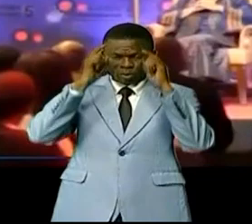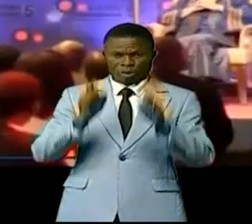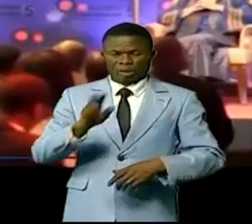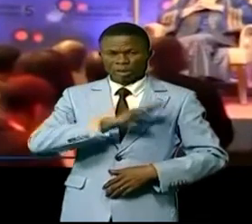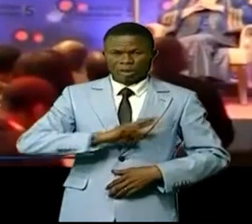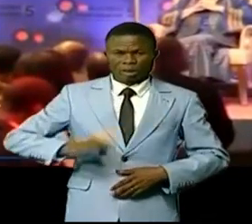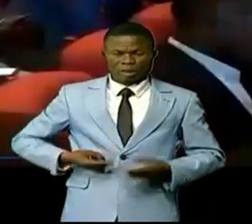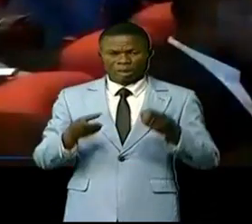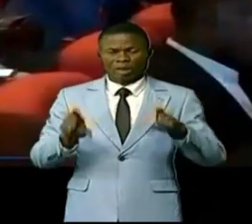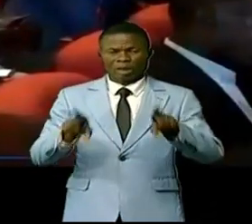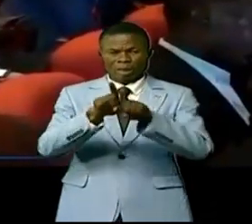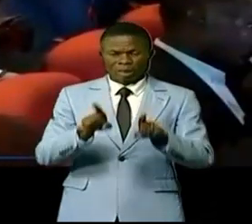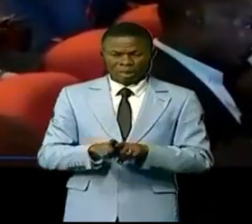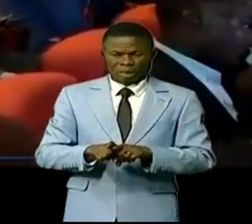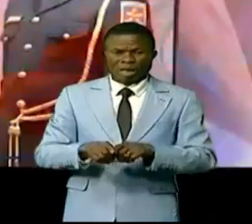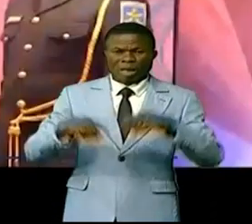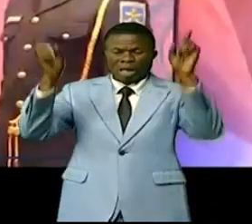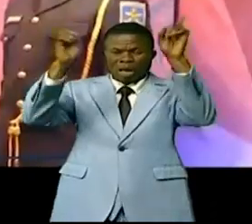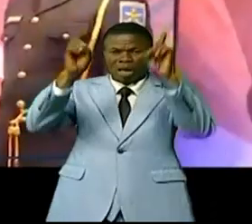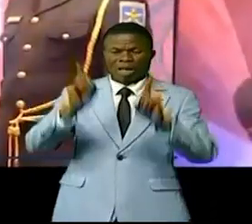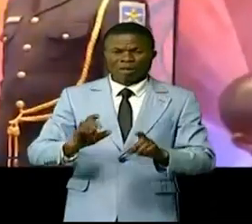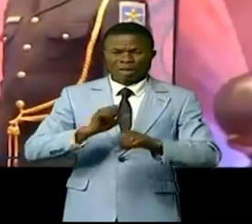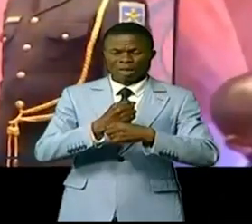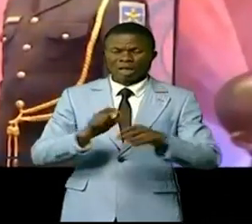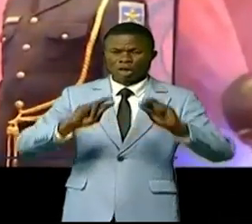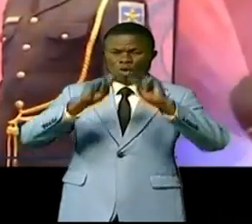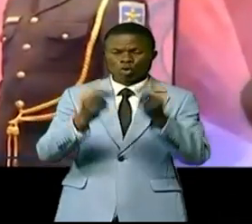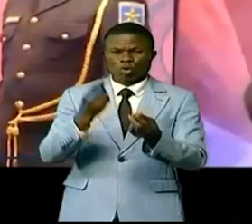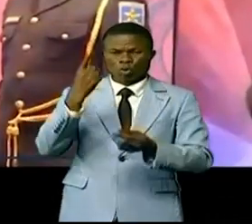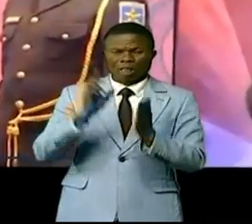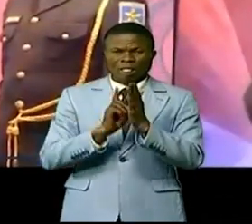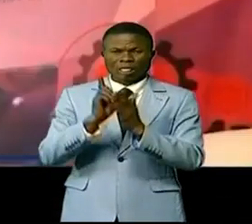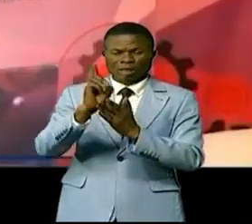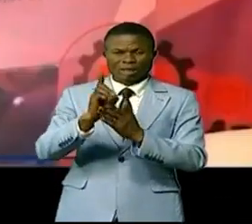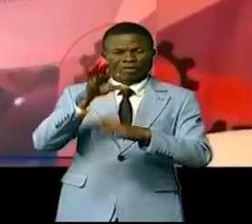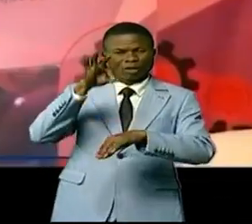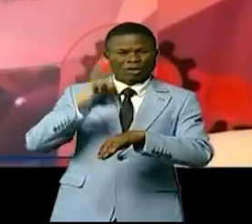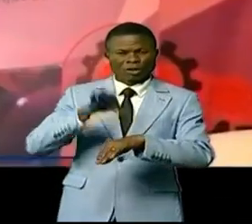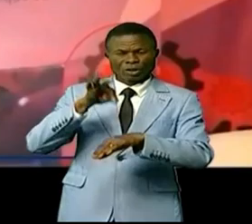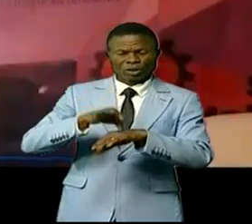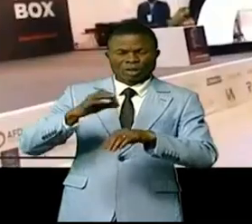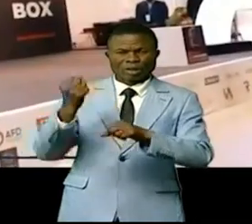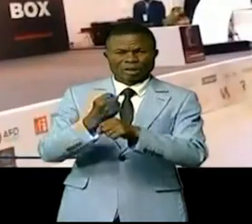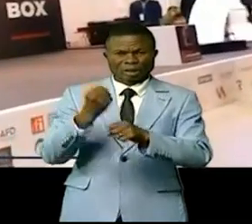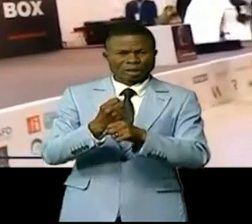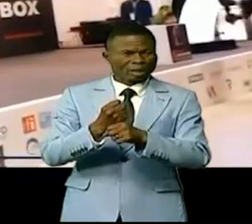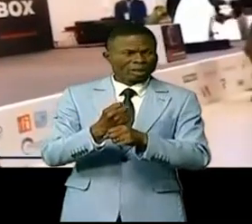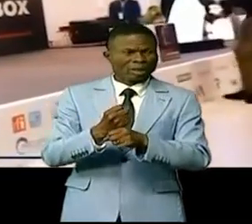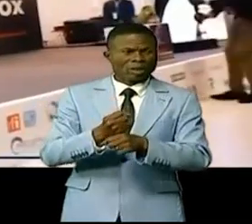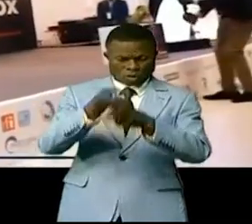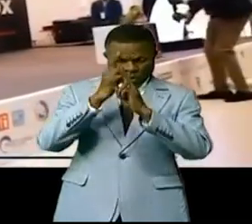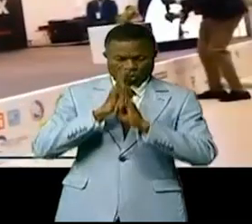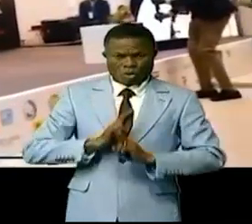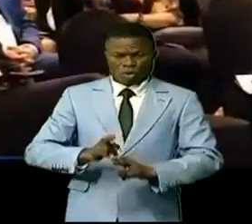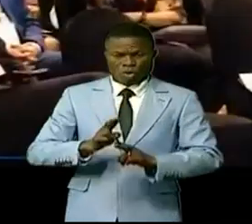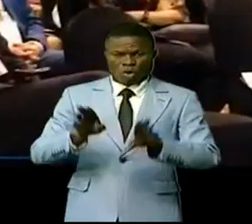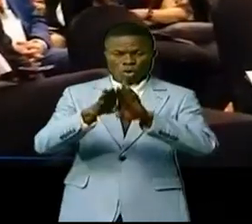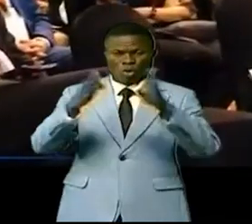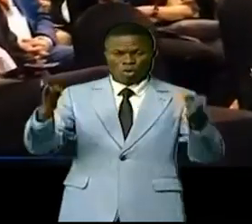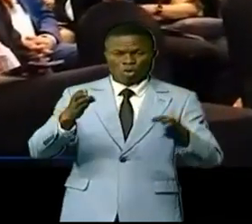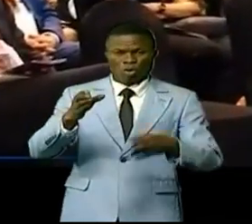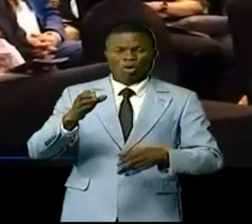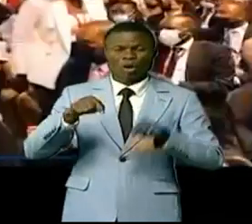de la sous-région afin de créer une synergie et développer des opportunités d'affaires, a été honorée à son ouverture ce